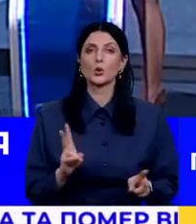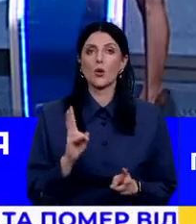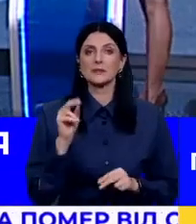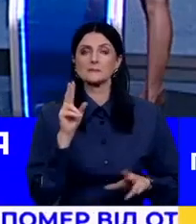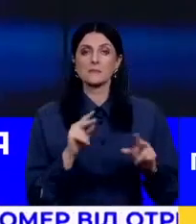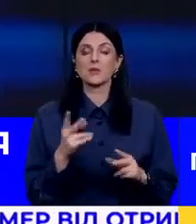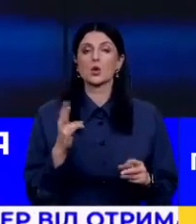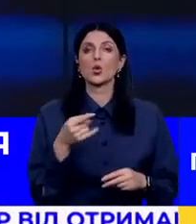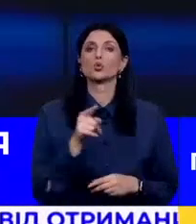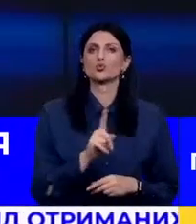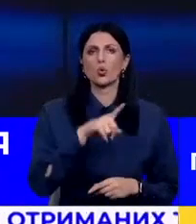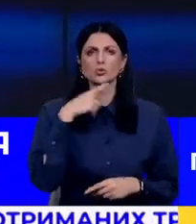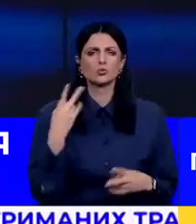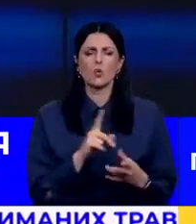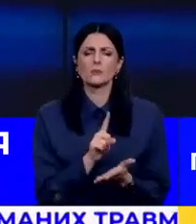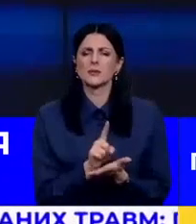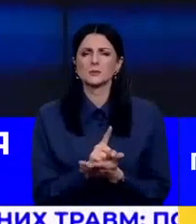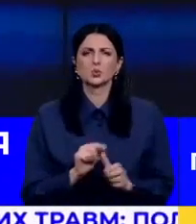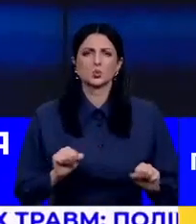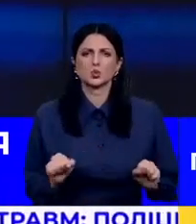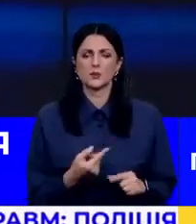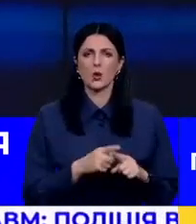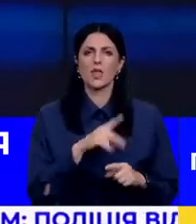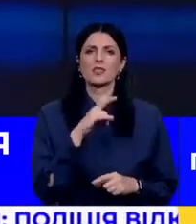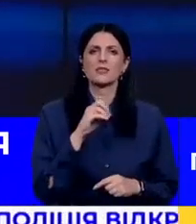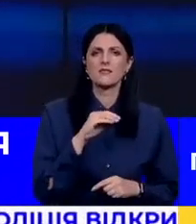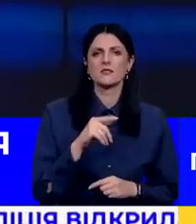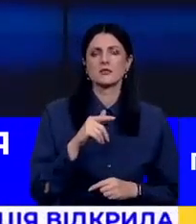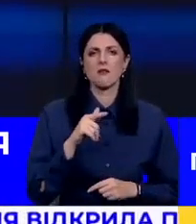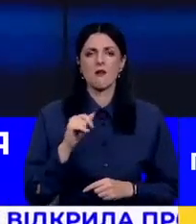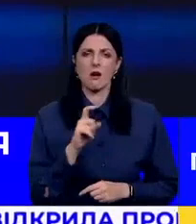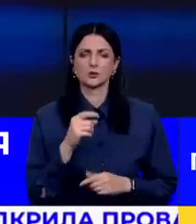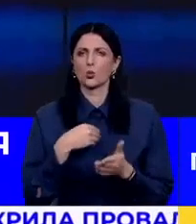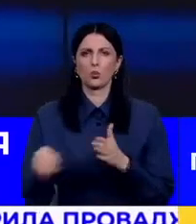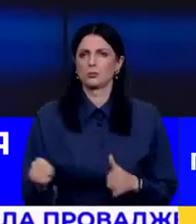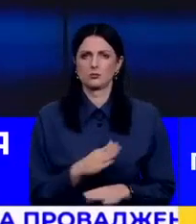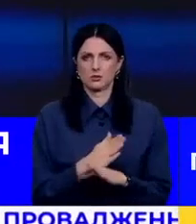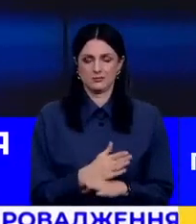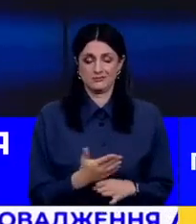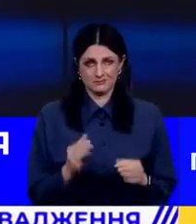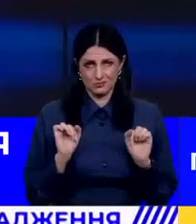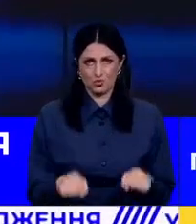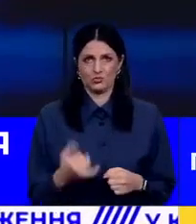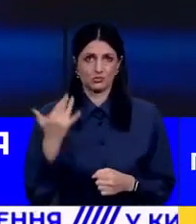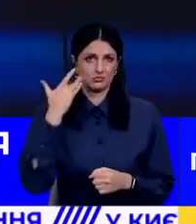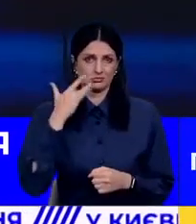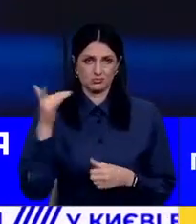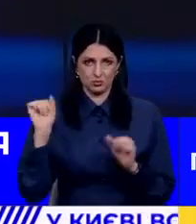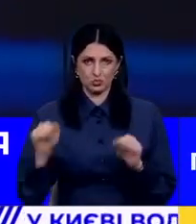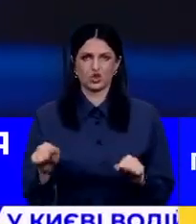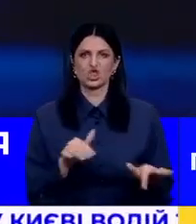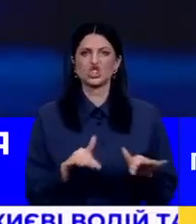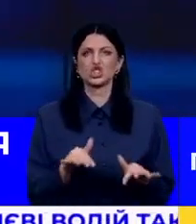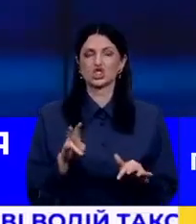Россией нужно дружить, прям обязательно-обязательно, потому что нефть и газ купить больше негде. Есть где купить. Соединенные Штаты сейчас будут продавать сжиженный газ